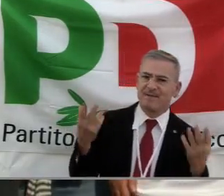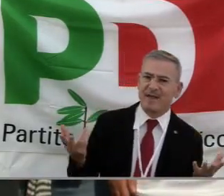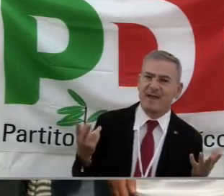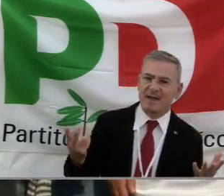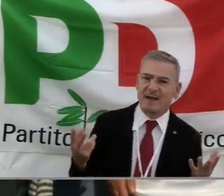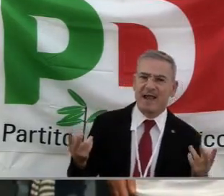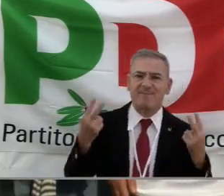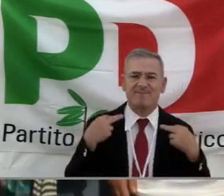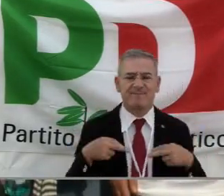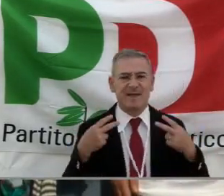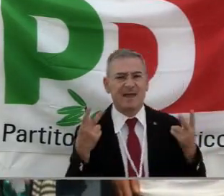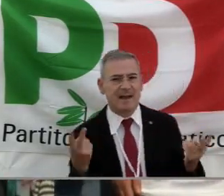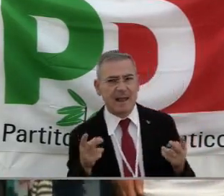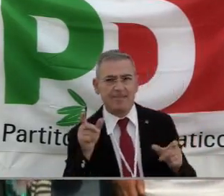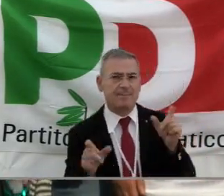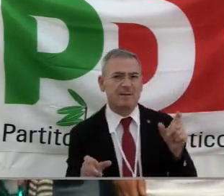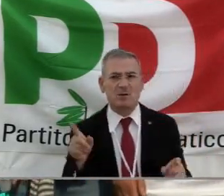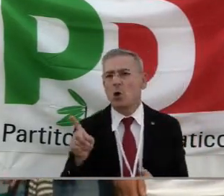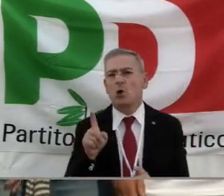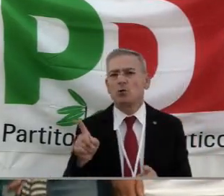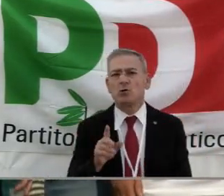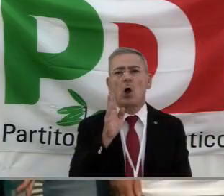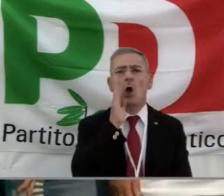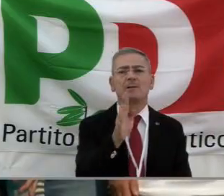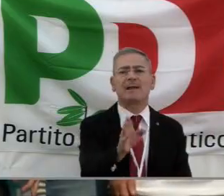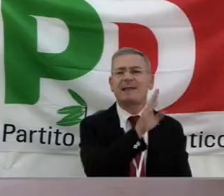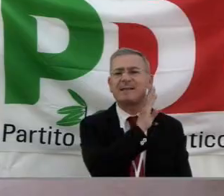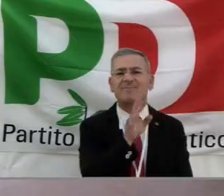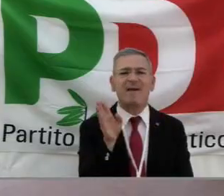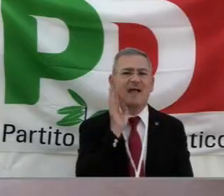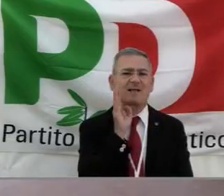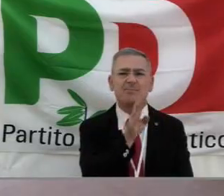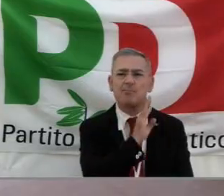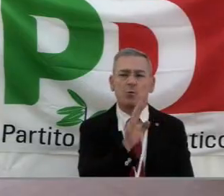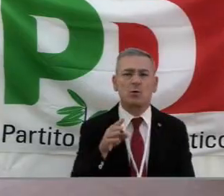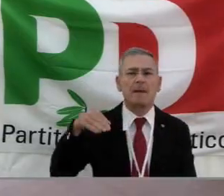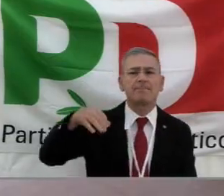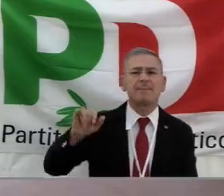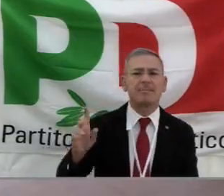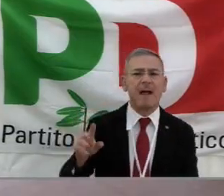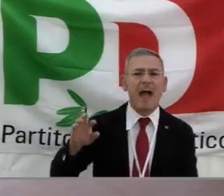persone, non una diretta Facebook Di Maio, vite